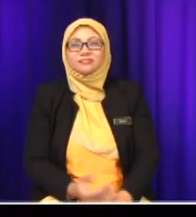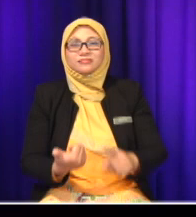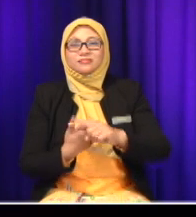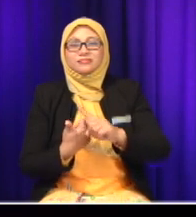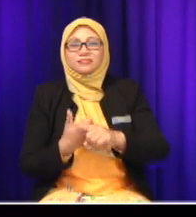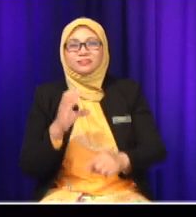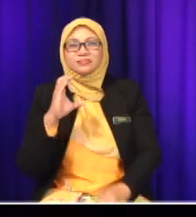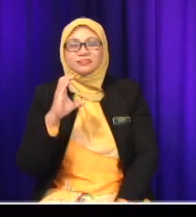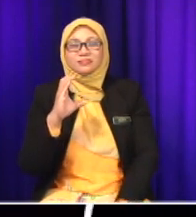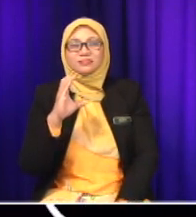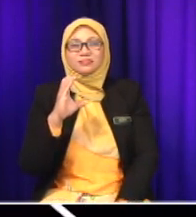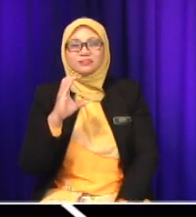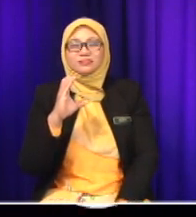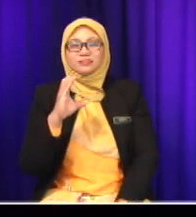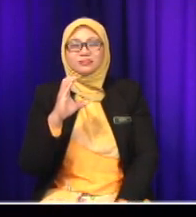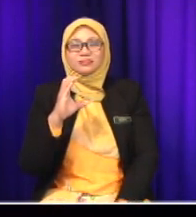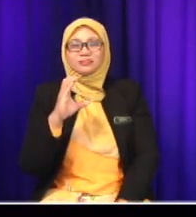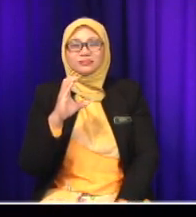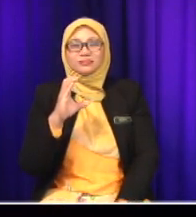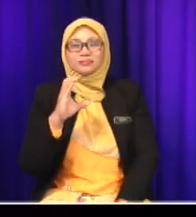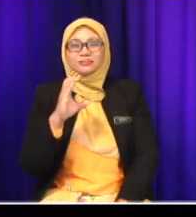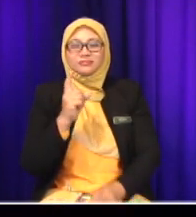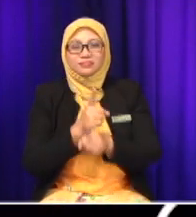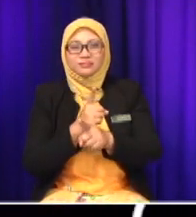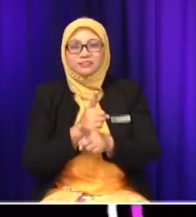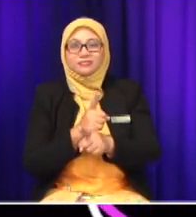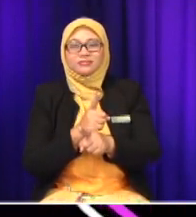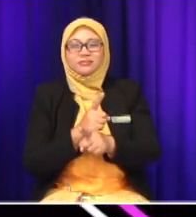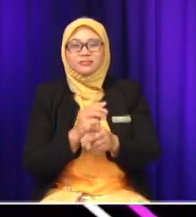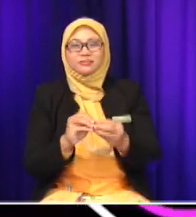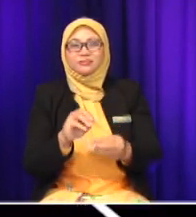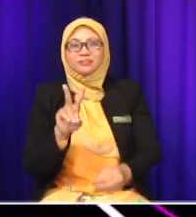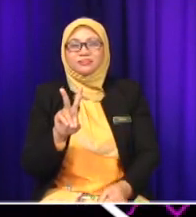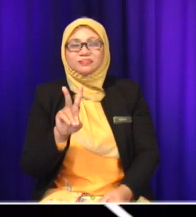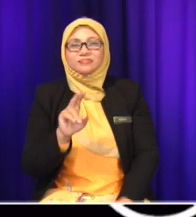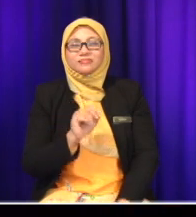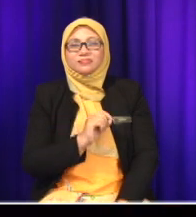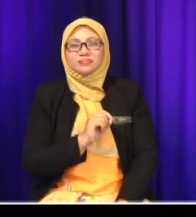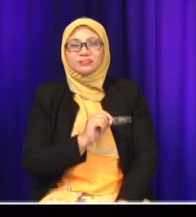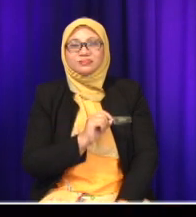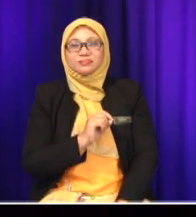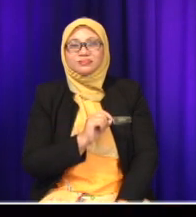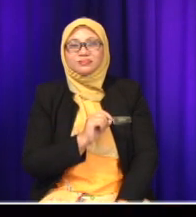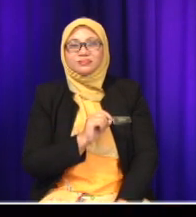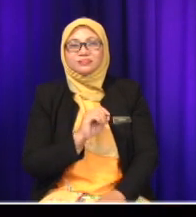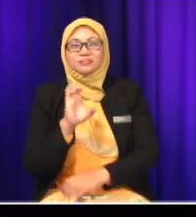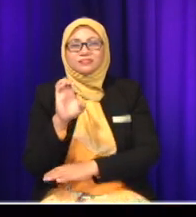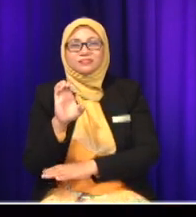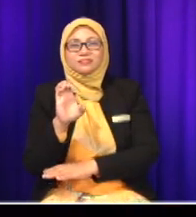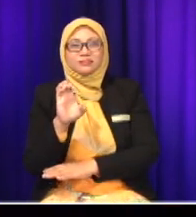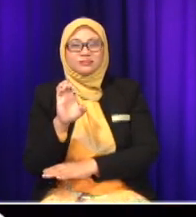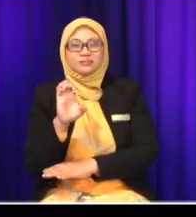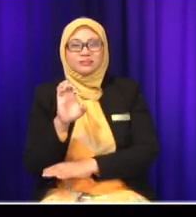c c membersih enapan karbon pada injap Oke Betul yang kedua a